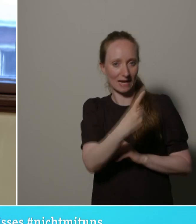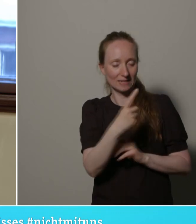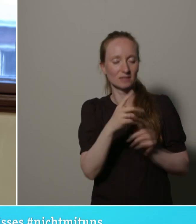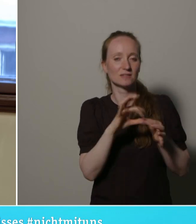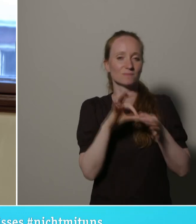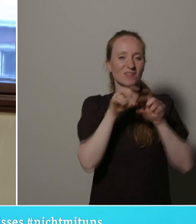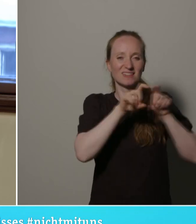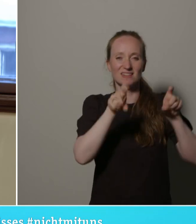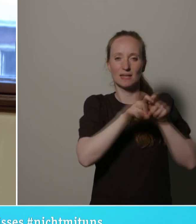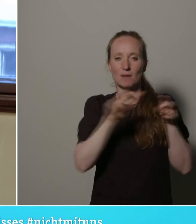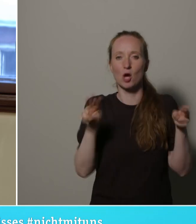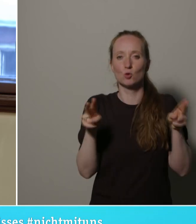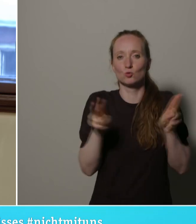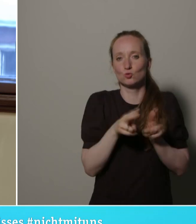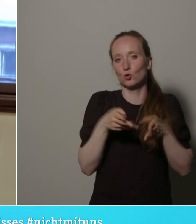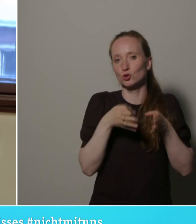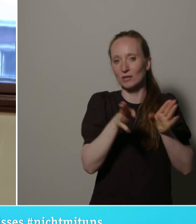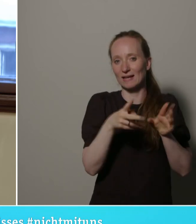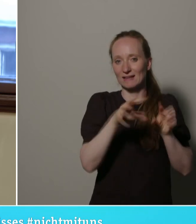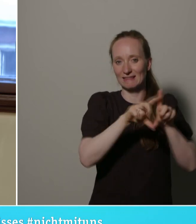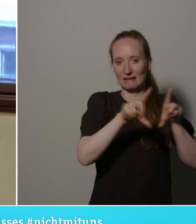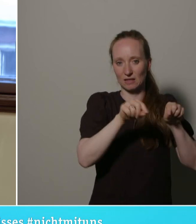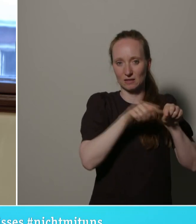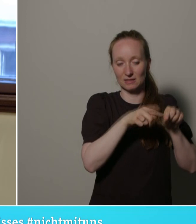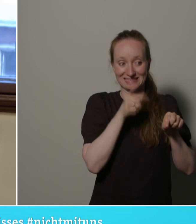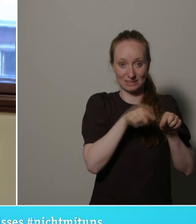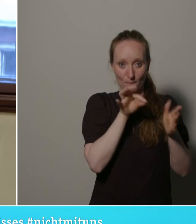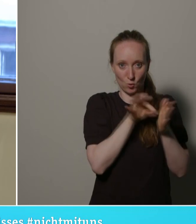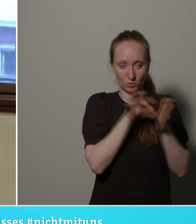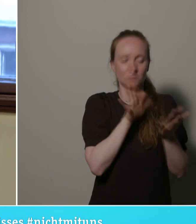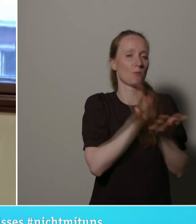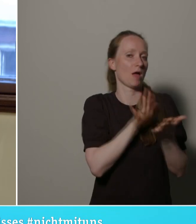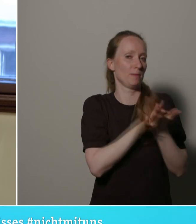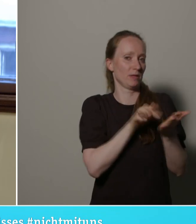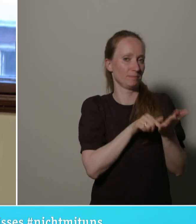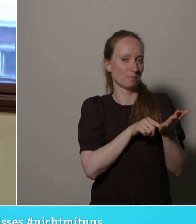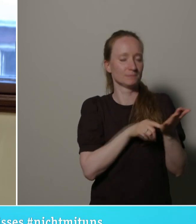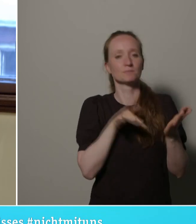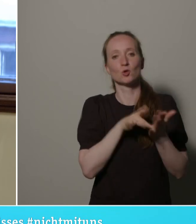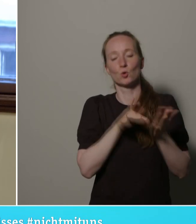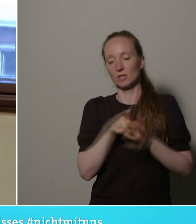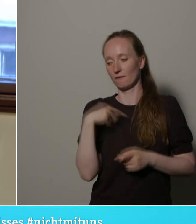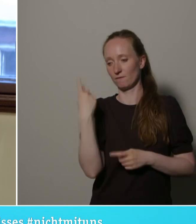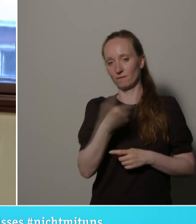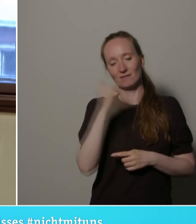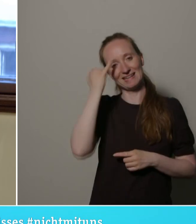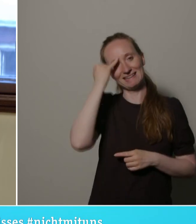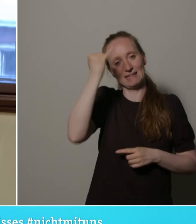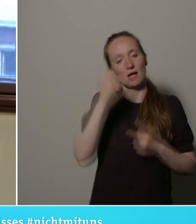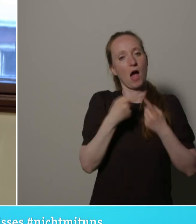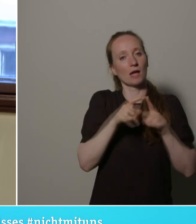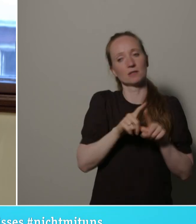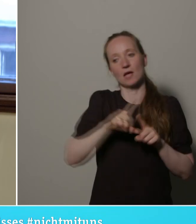Kurzstreckenticket geht, beibehalten, weil natürlich wir einen anderen Ansatz haben als die Anträge